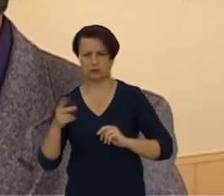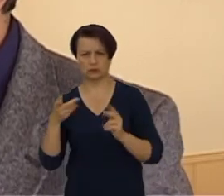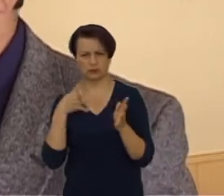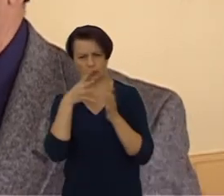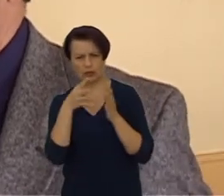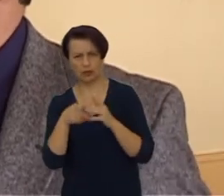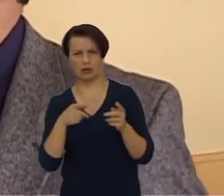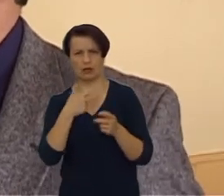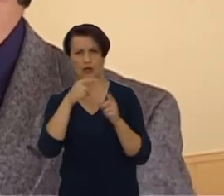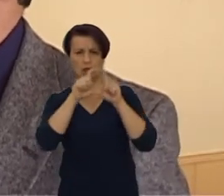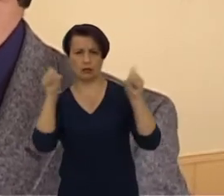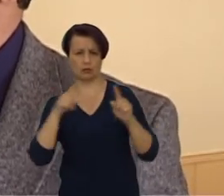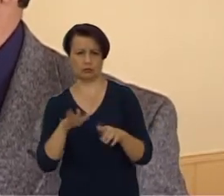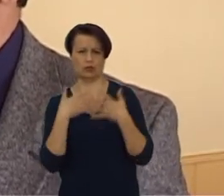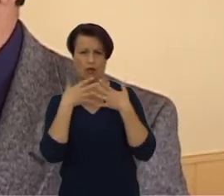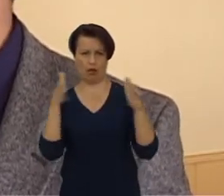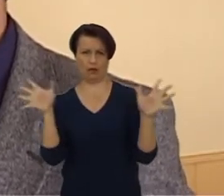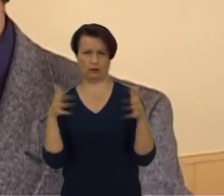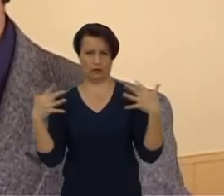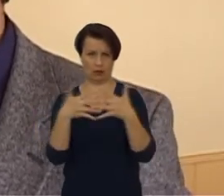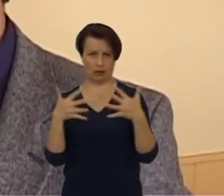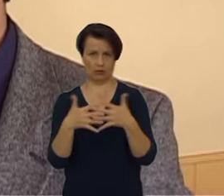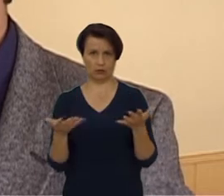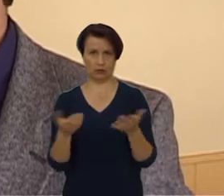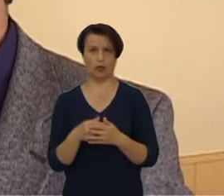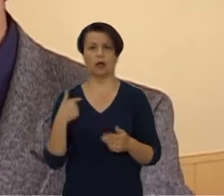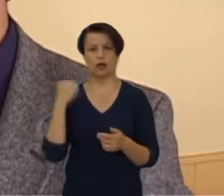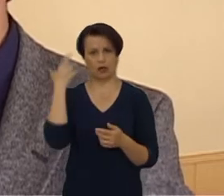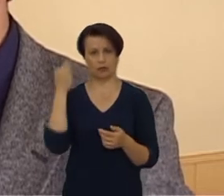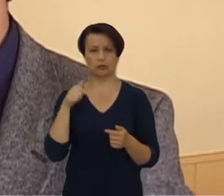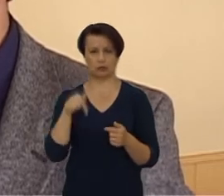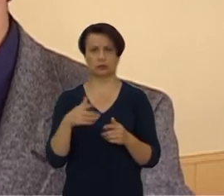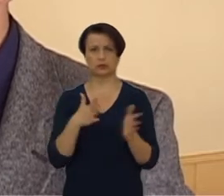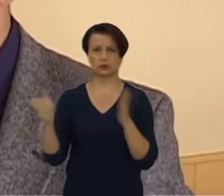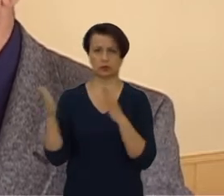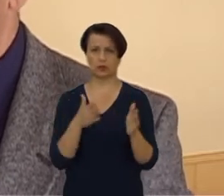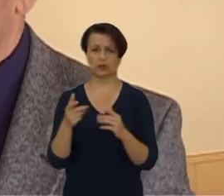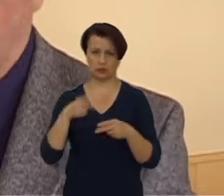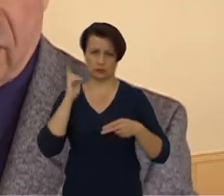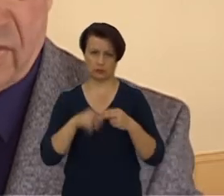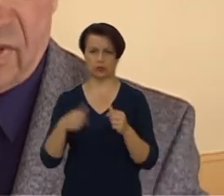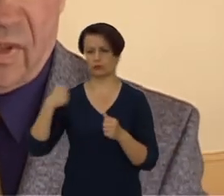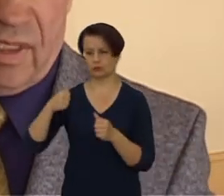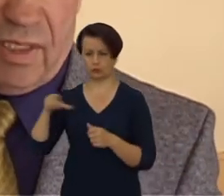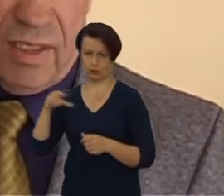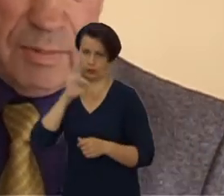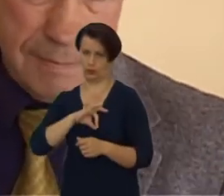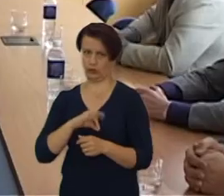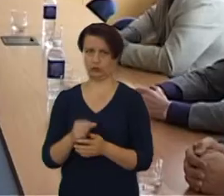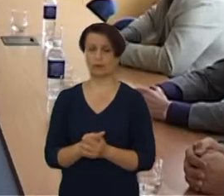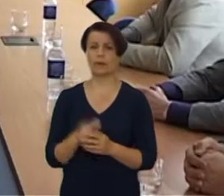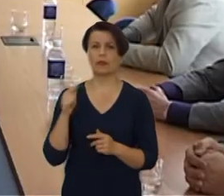įmonėje ir tada atviras karas. Tai žiūrėsim, aš manau, kad tą situaciją išspręsim gyventojų naudai ir tikrai ne